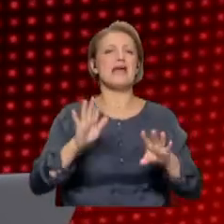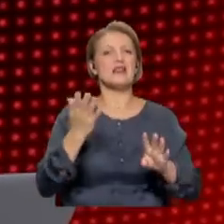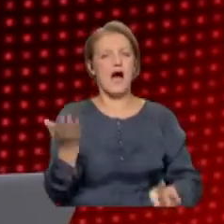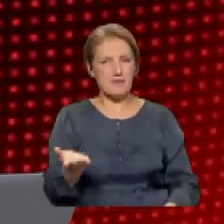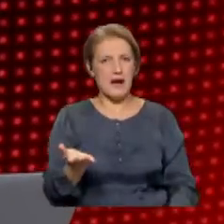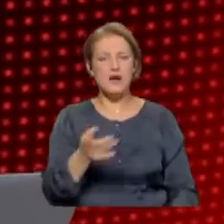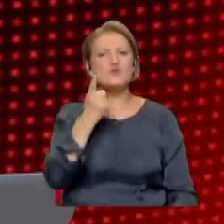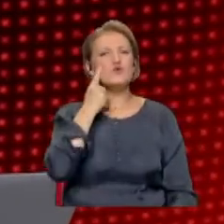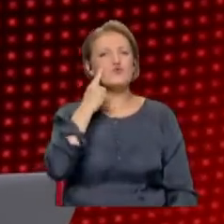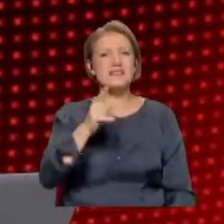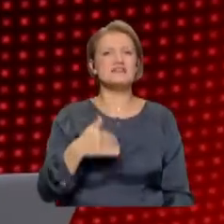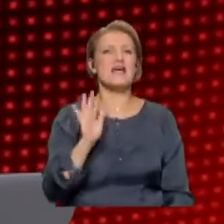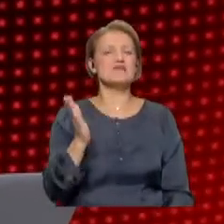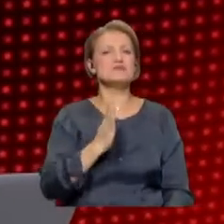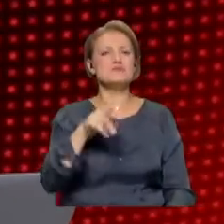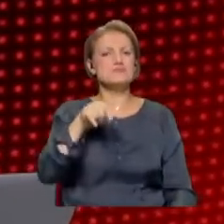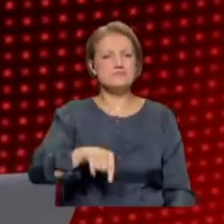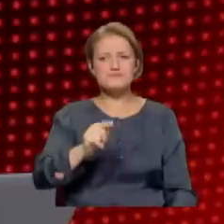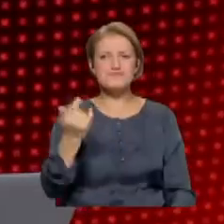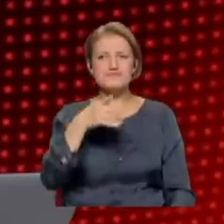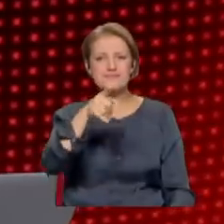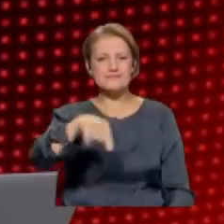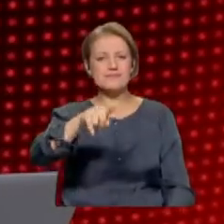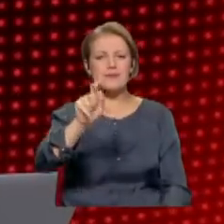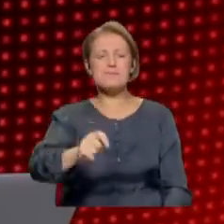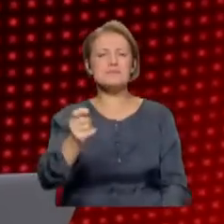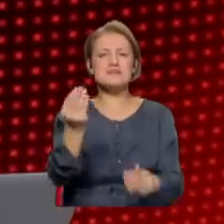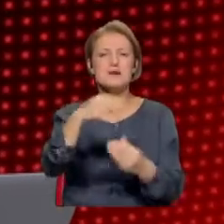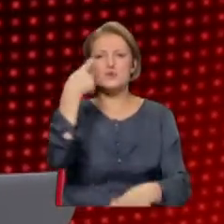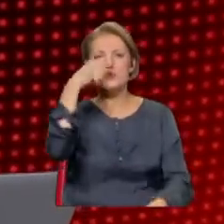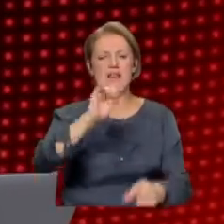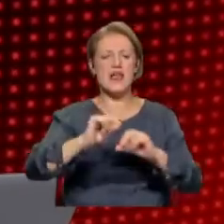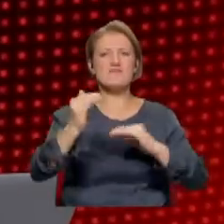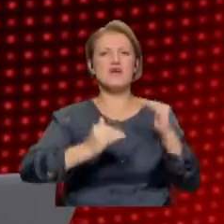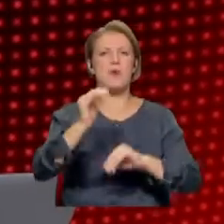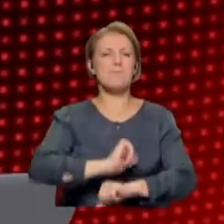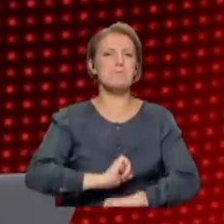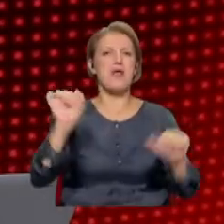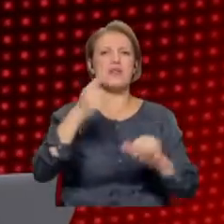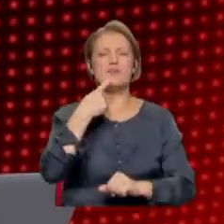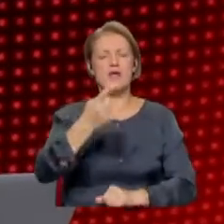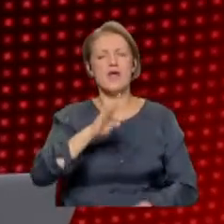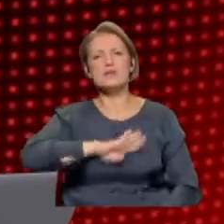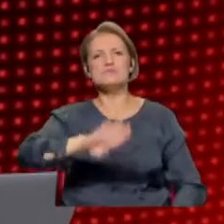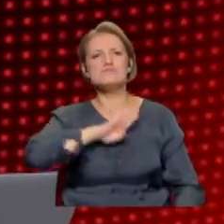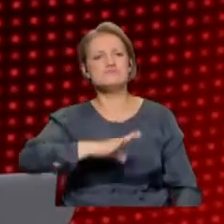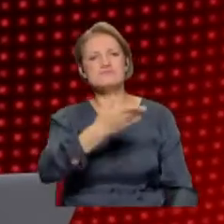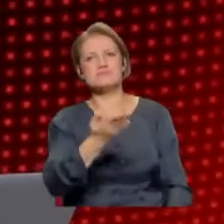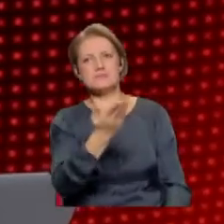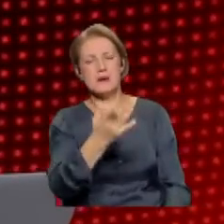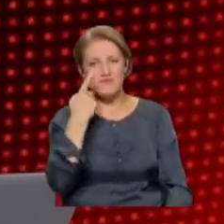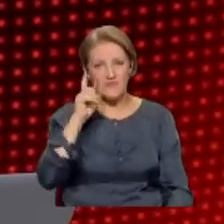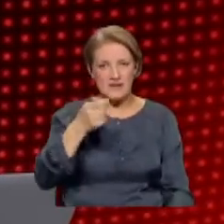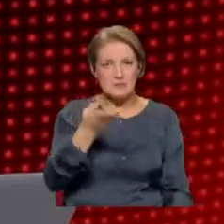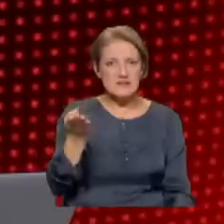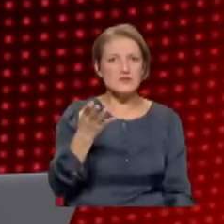ama hükümet de değil, çünkü bu sefer de size yaptığımız zam yüzünden enflasyon patladı diye yakınıyorlar bir de.